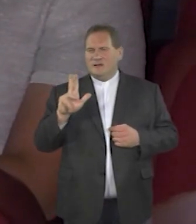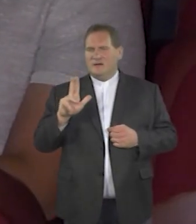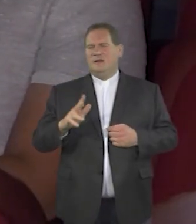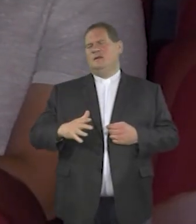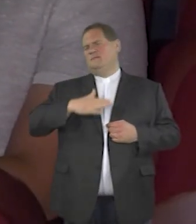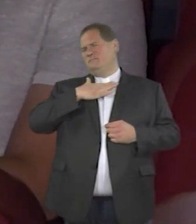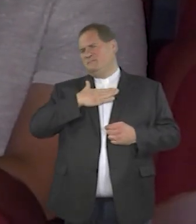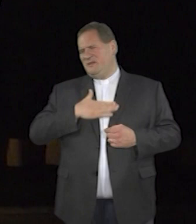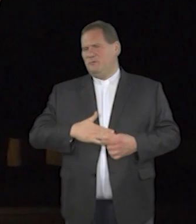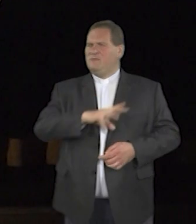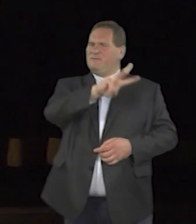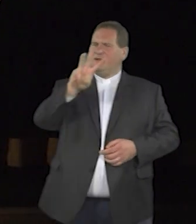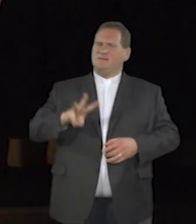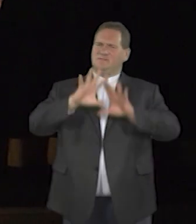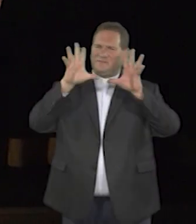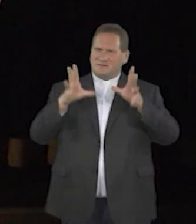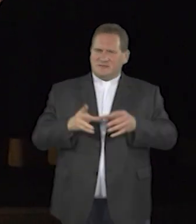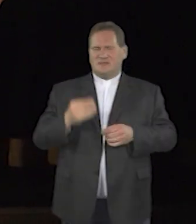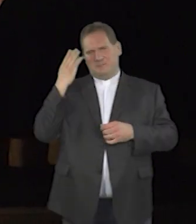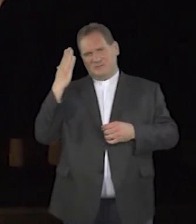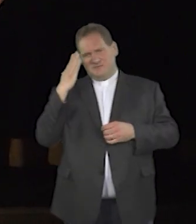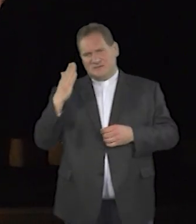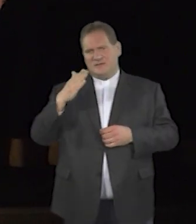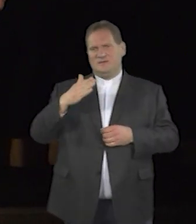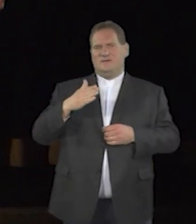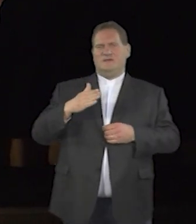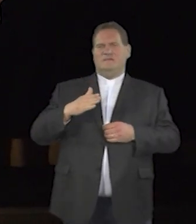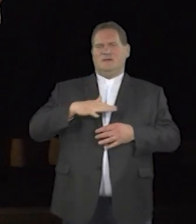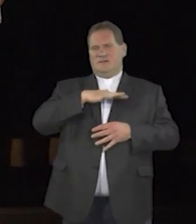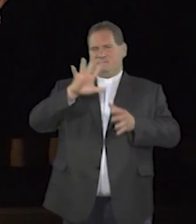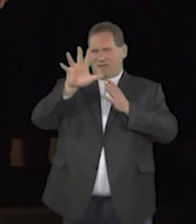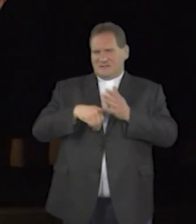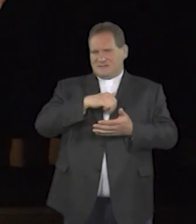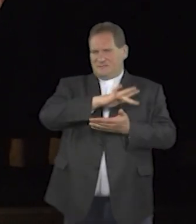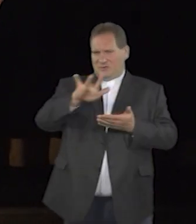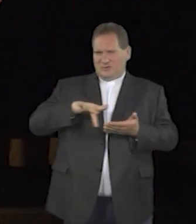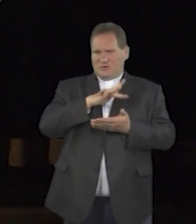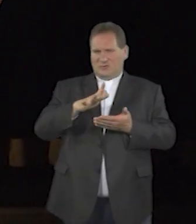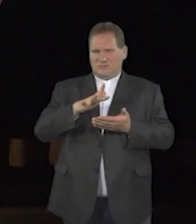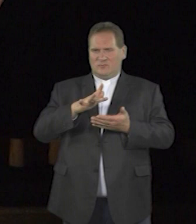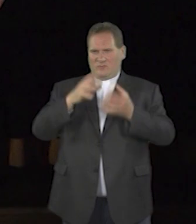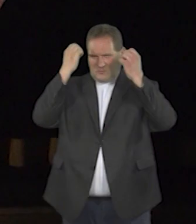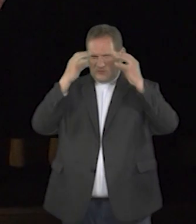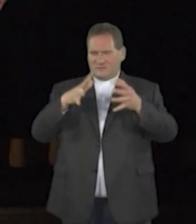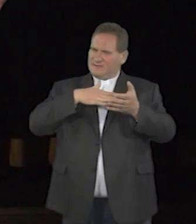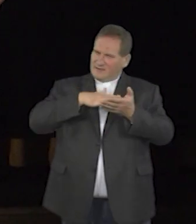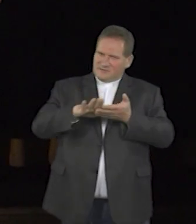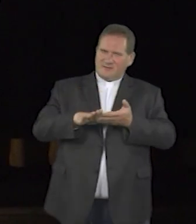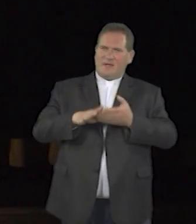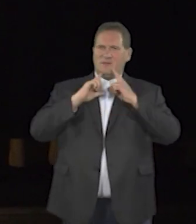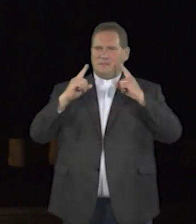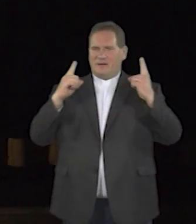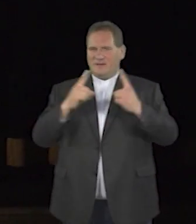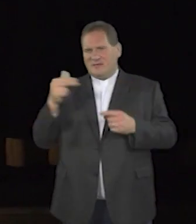kochani, powitać w Miejskim Ośrodku Kultury. Rozpoczynamy sezon bajek niedzielnych dla dzieci,